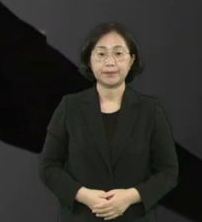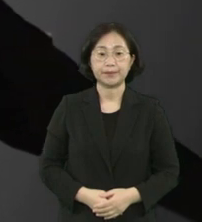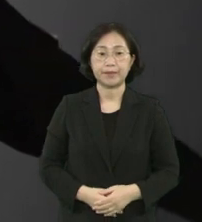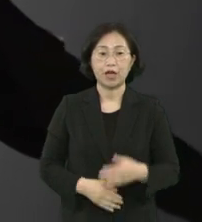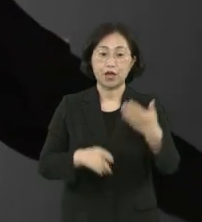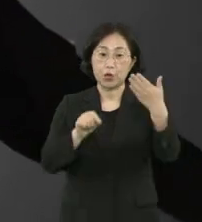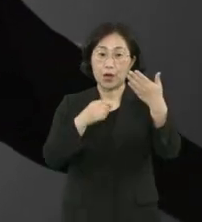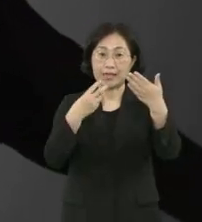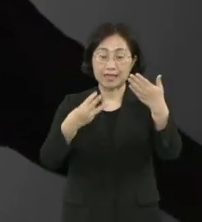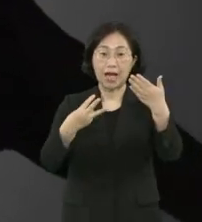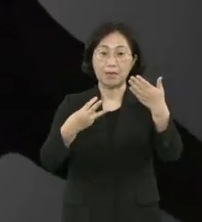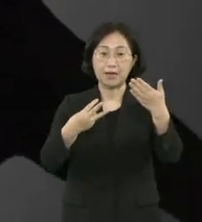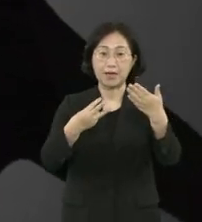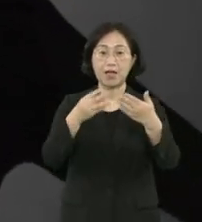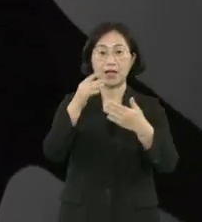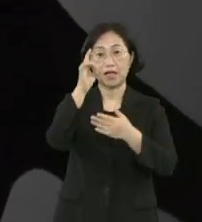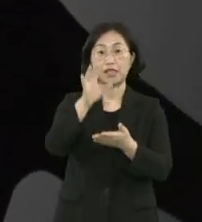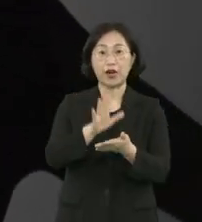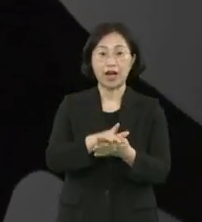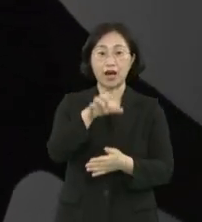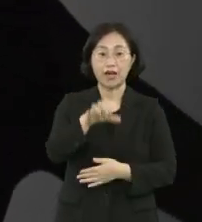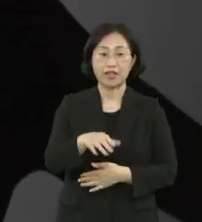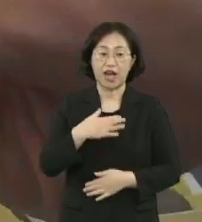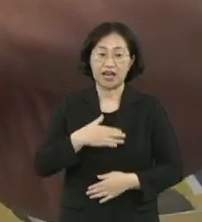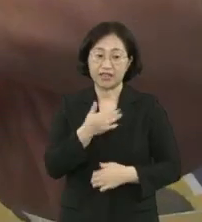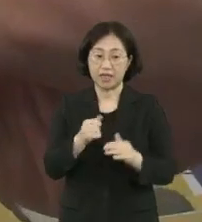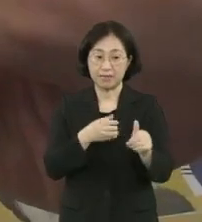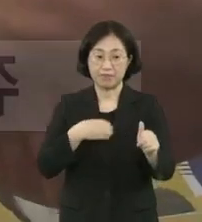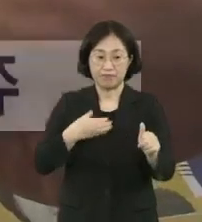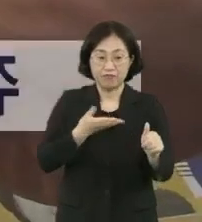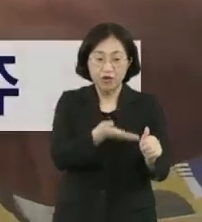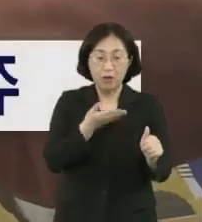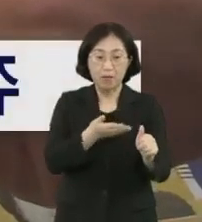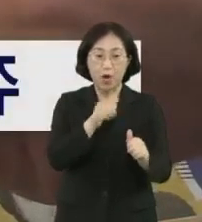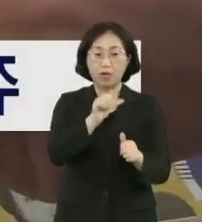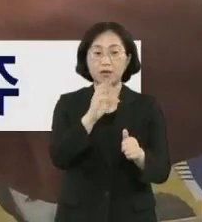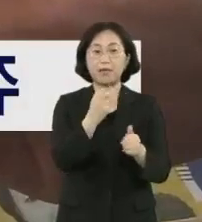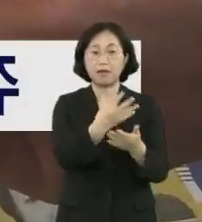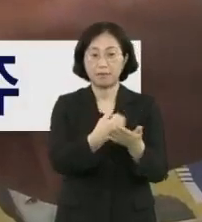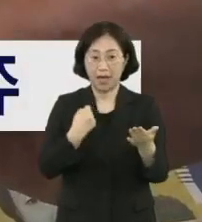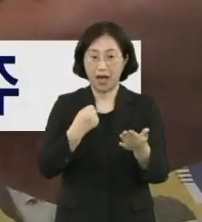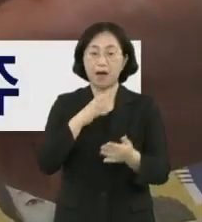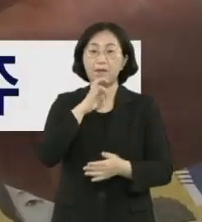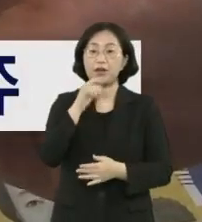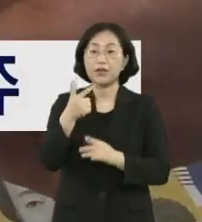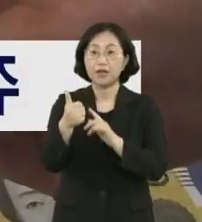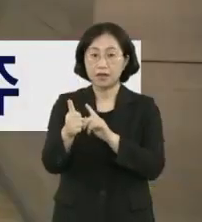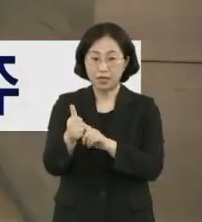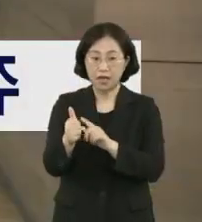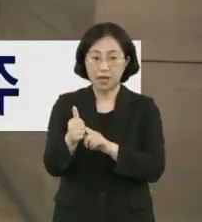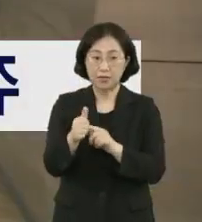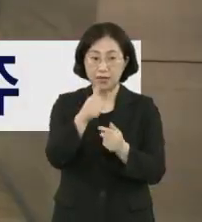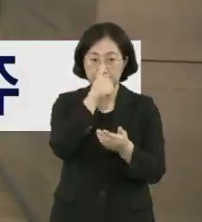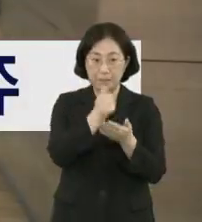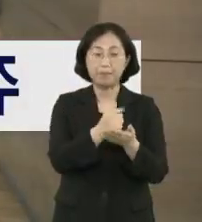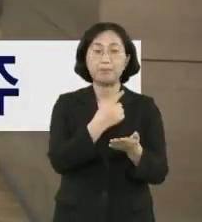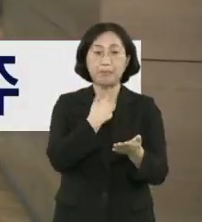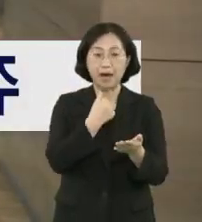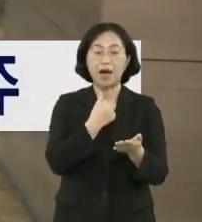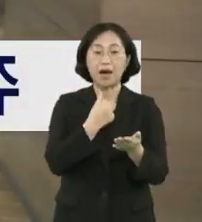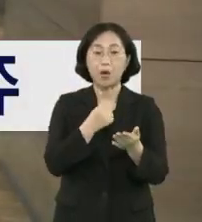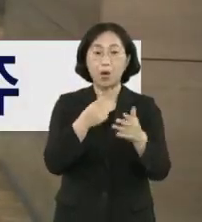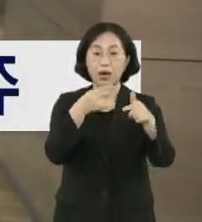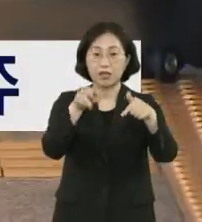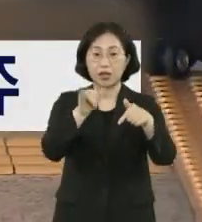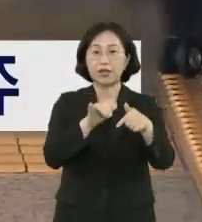지난 3일 천안 서북구 관내에서 지인을 위협해 5천만 원 상당을 빼앗은 46살 A씨가 범행 직후 인천공항을